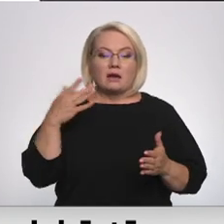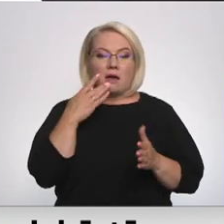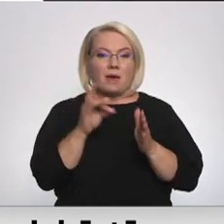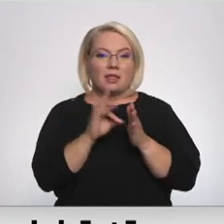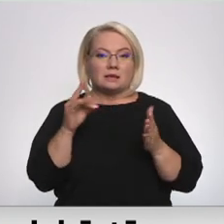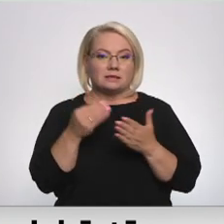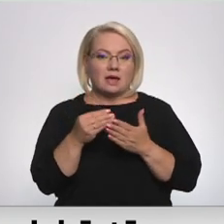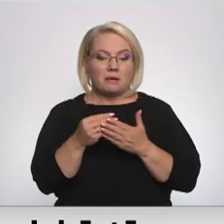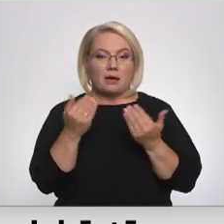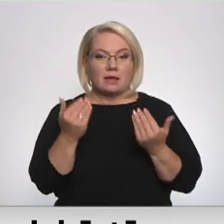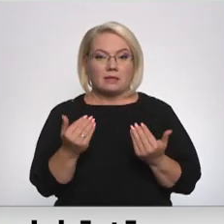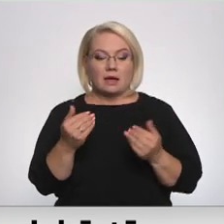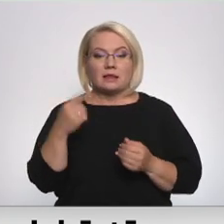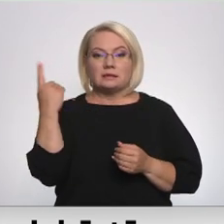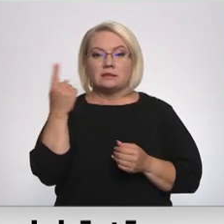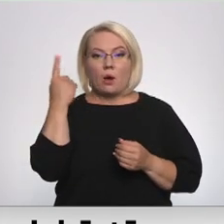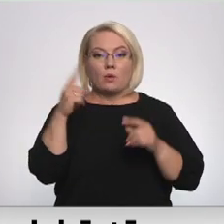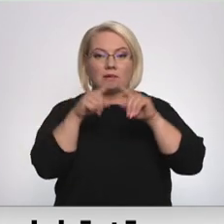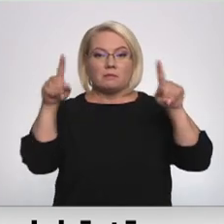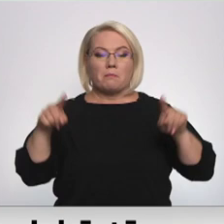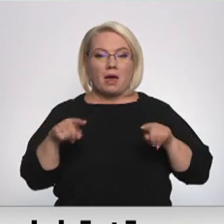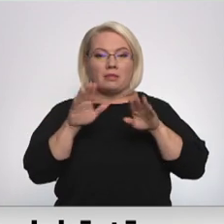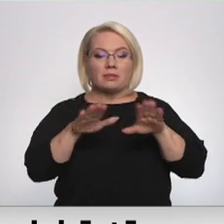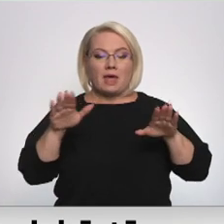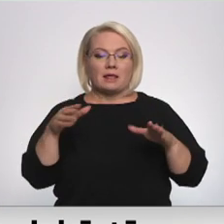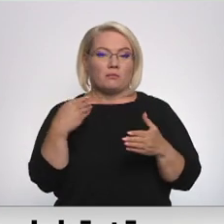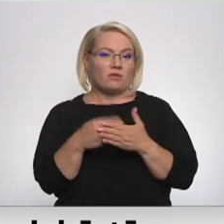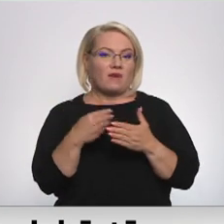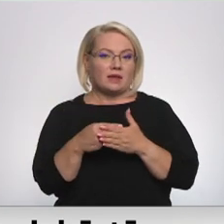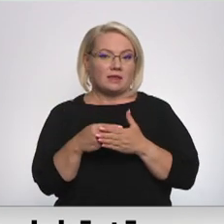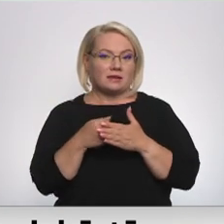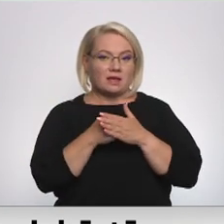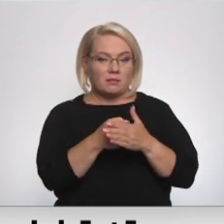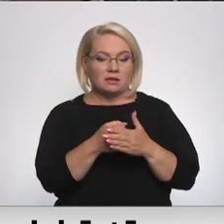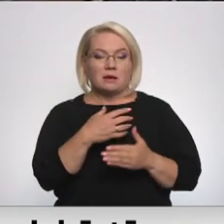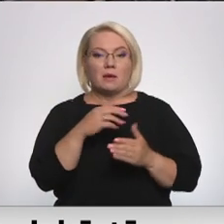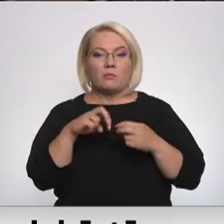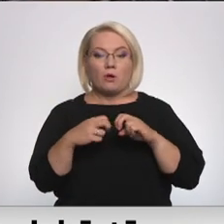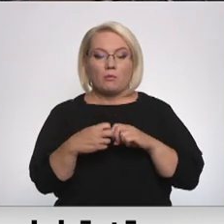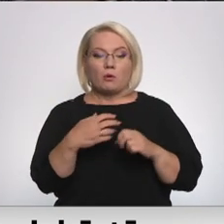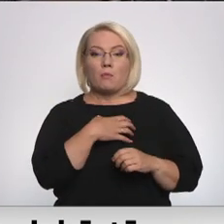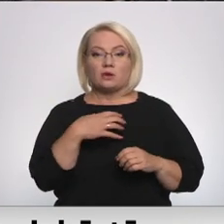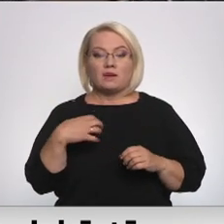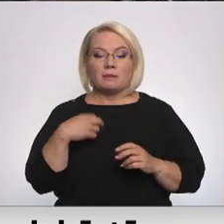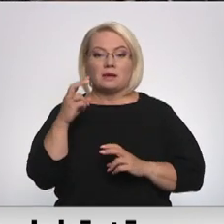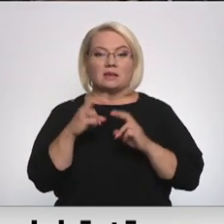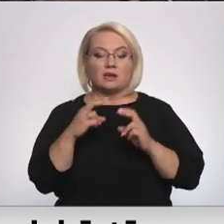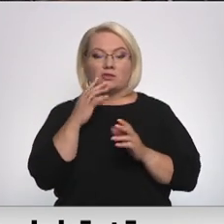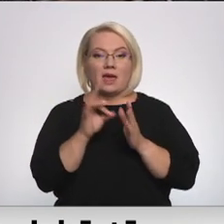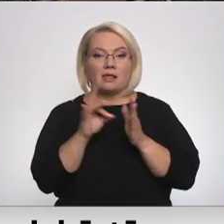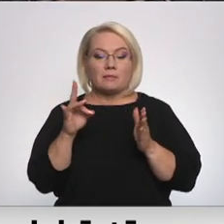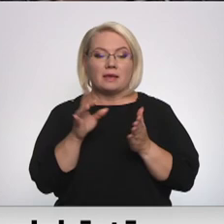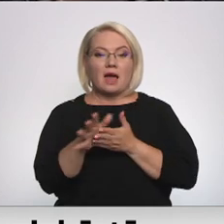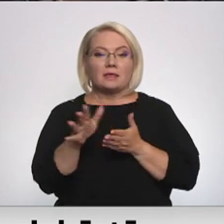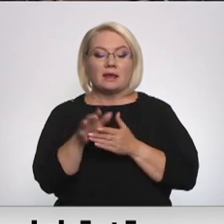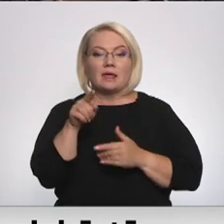kā pašlaik, saules paneļi būtu ļoti vērtīgs atspaids. Problēma tā, ka pašvaldībām saražoto elektrību jāpatērē tajā